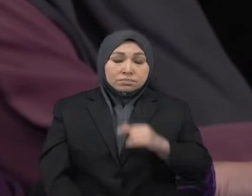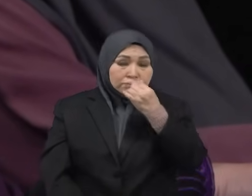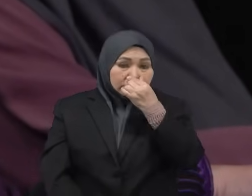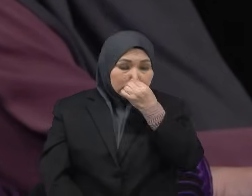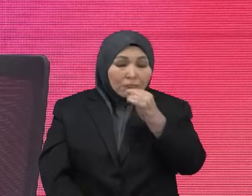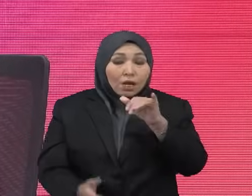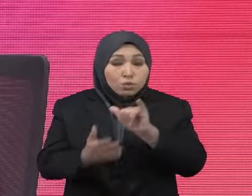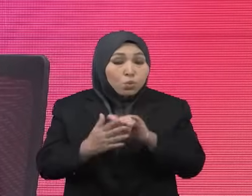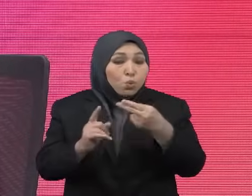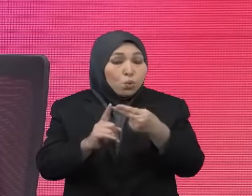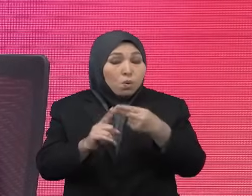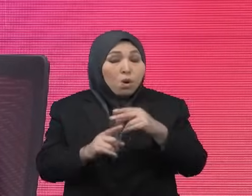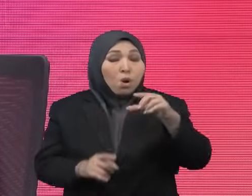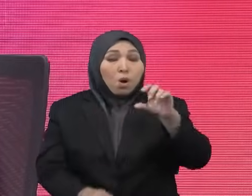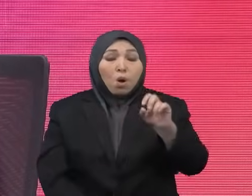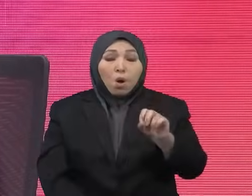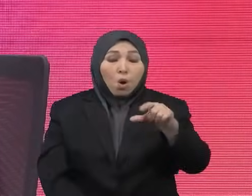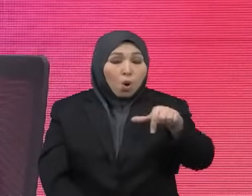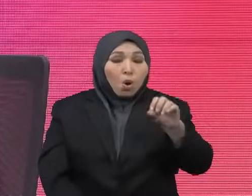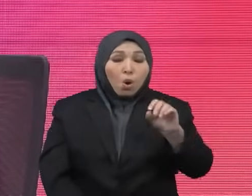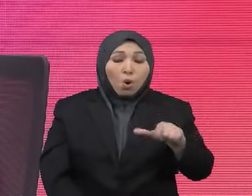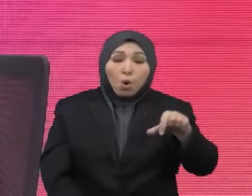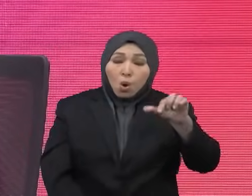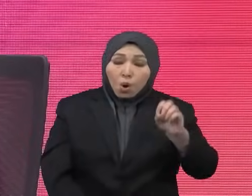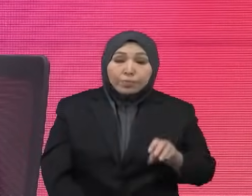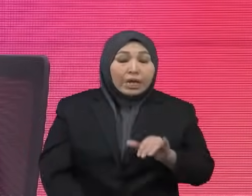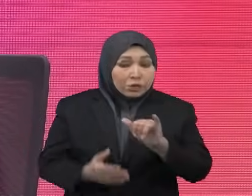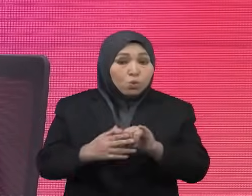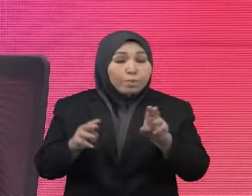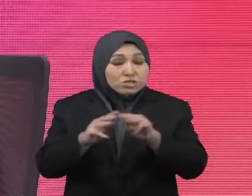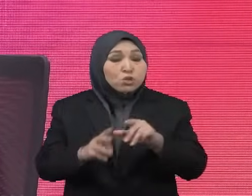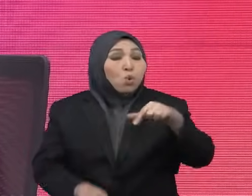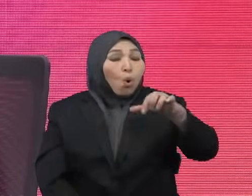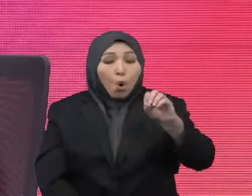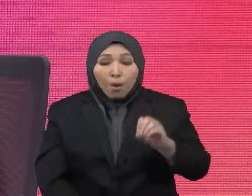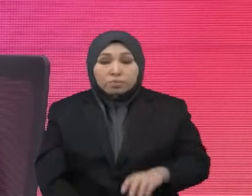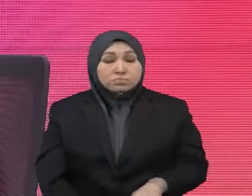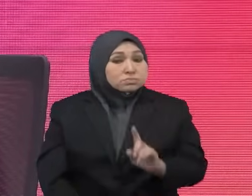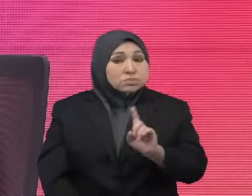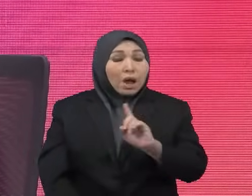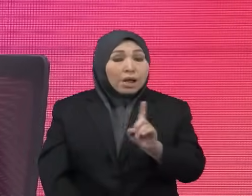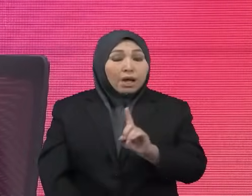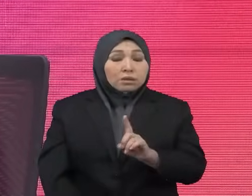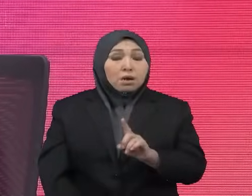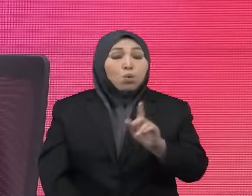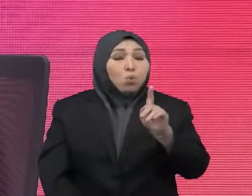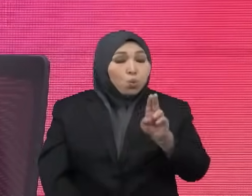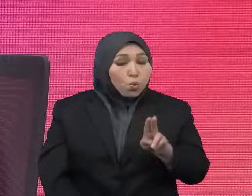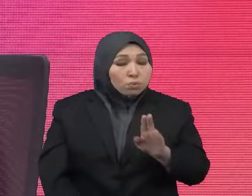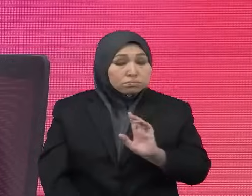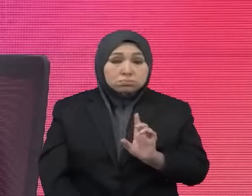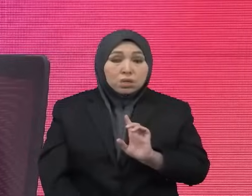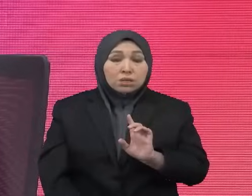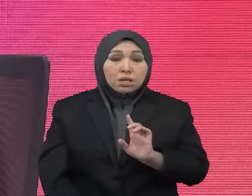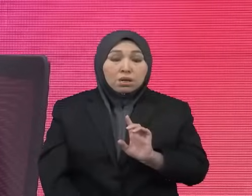Fa. Huruf qaf. Qa. Qa. Qa. Begitu ya. Qa. Jangan ko.